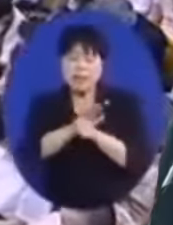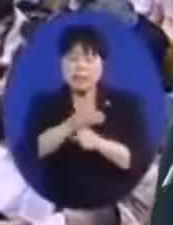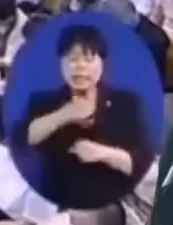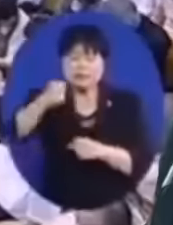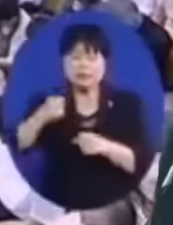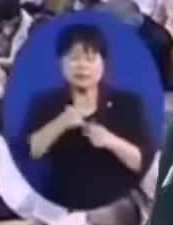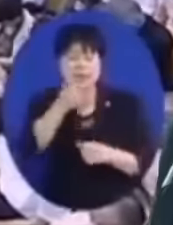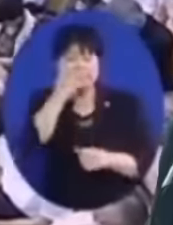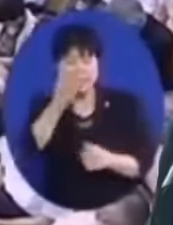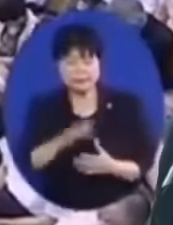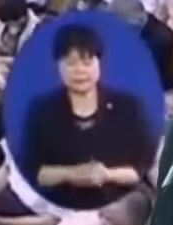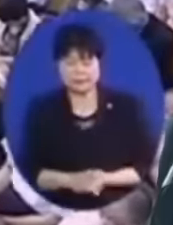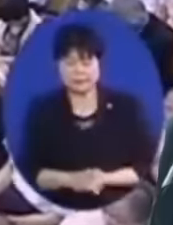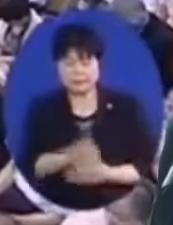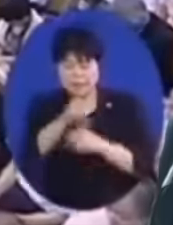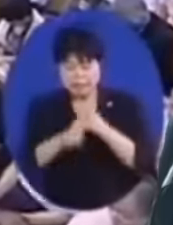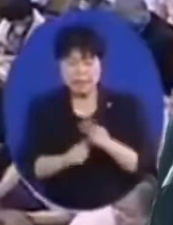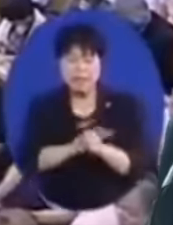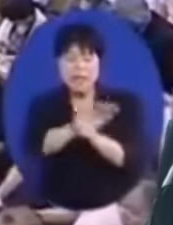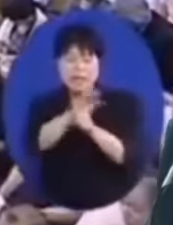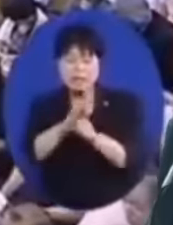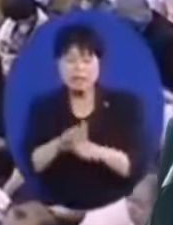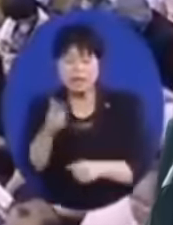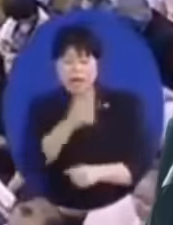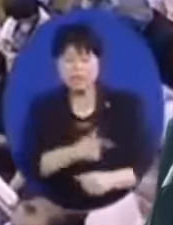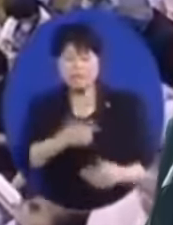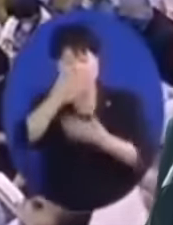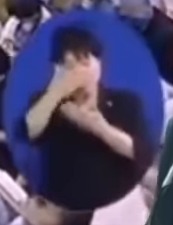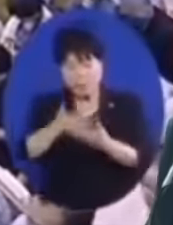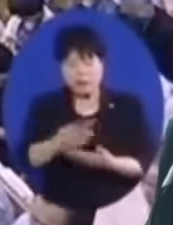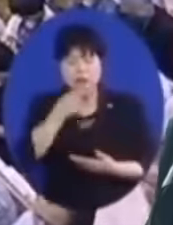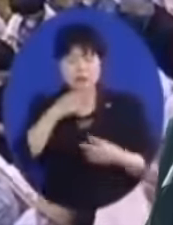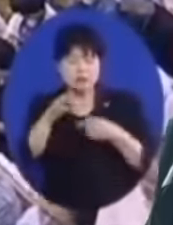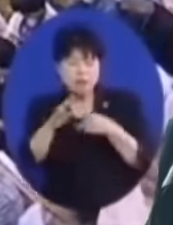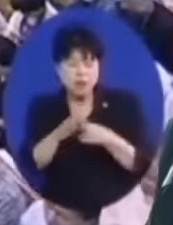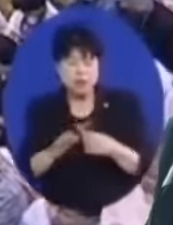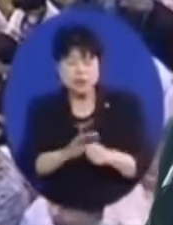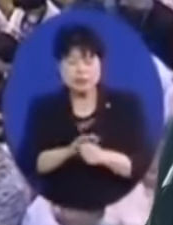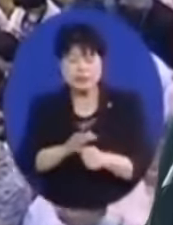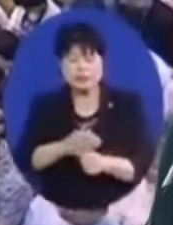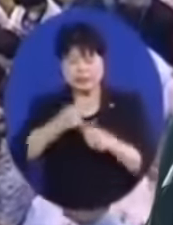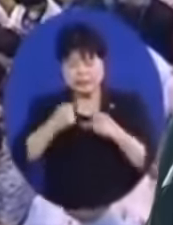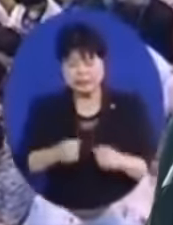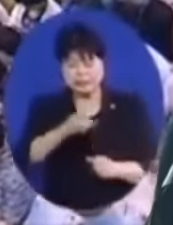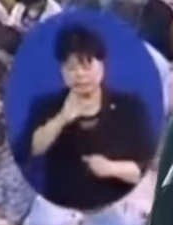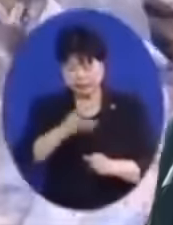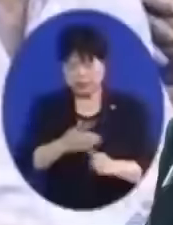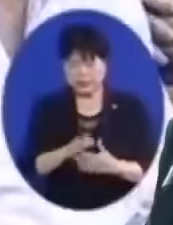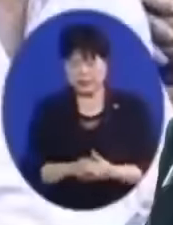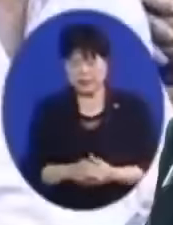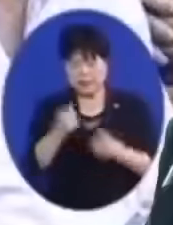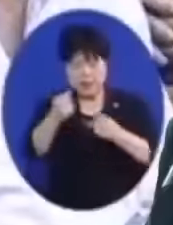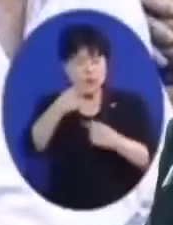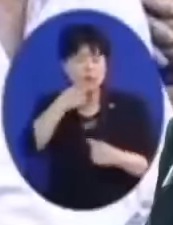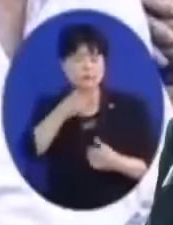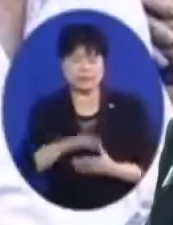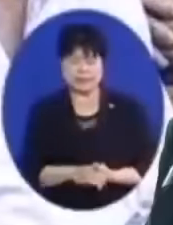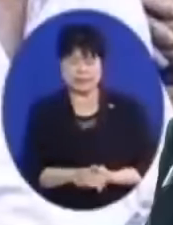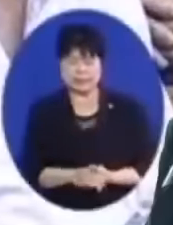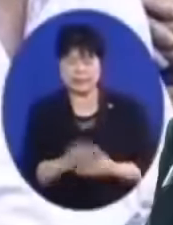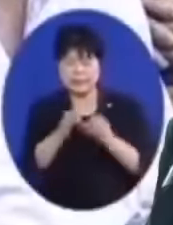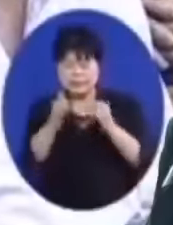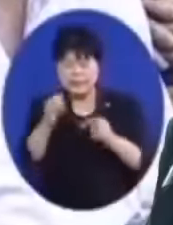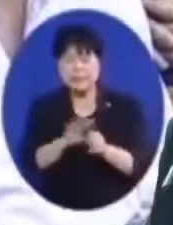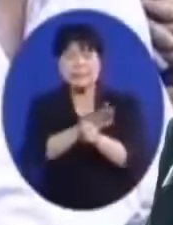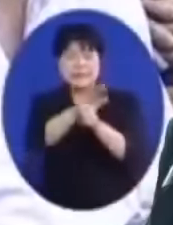가지고 살아갈 수 있습니다. 하나님의 사랑을 가슴 속에 받아들이지 않고는 사랑을 가지고 살아갈 수 있는 힘이 없습니다.